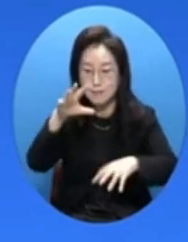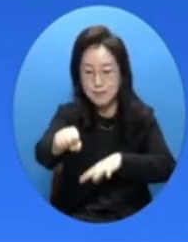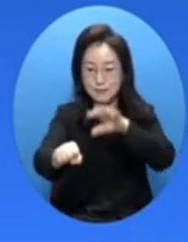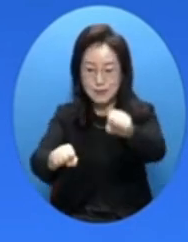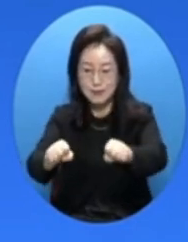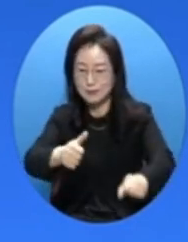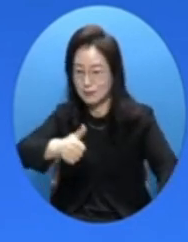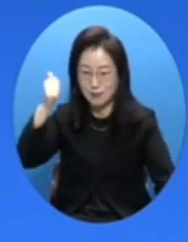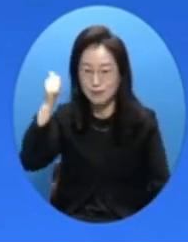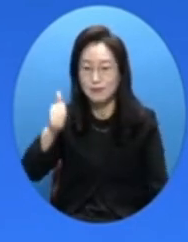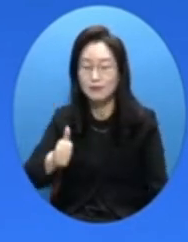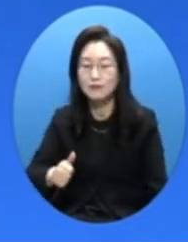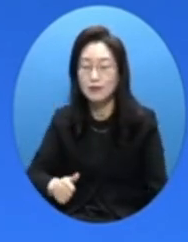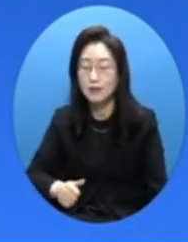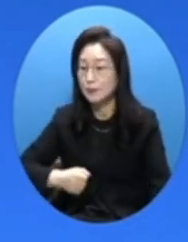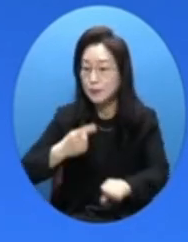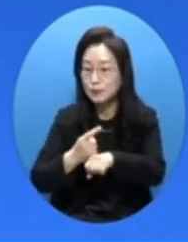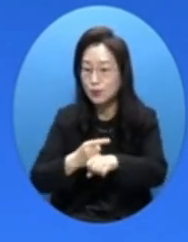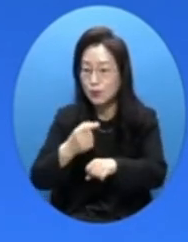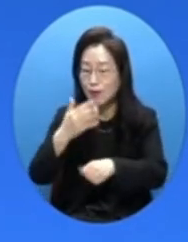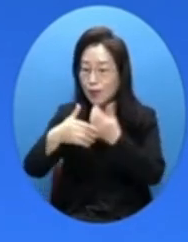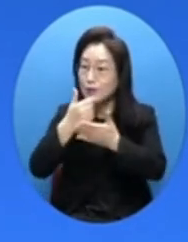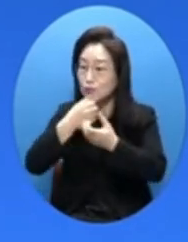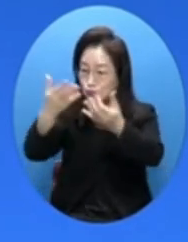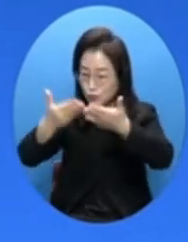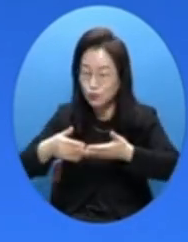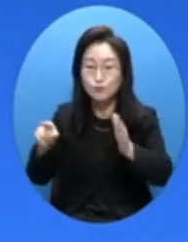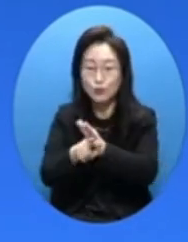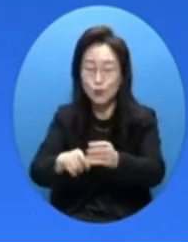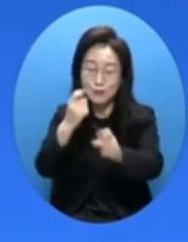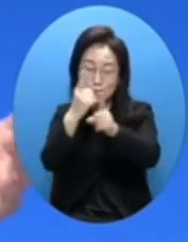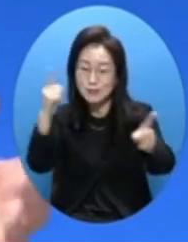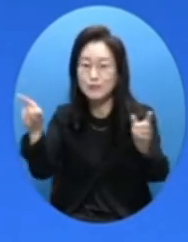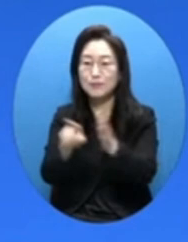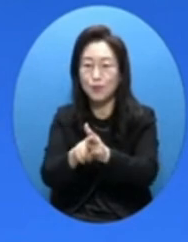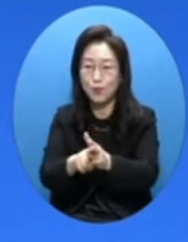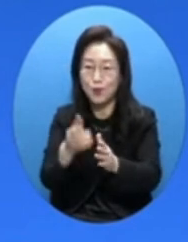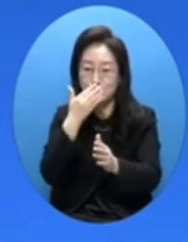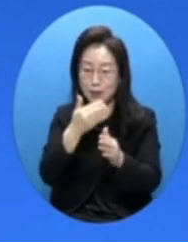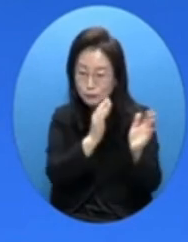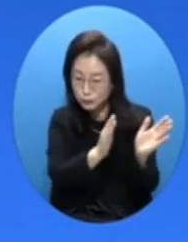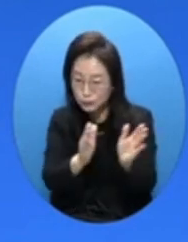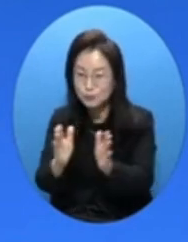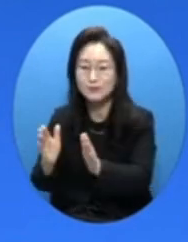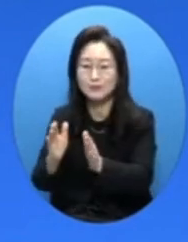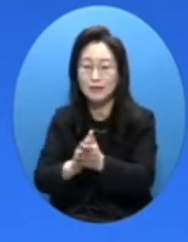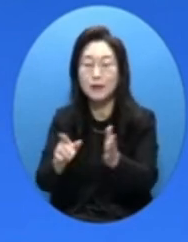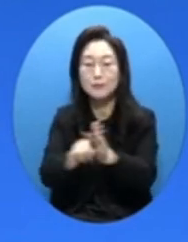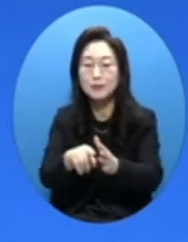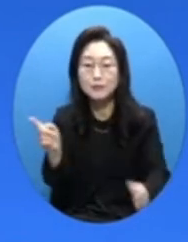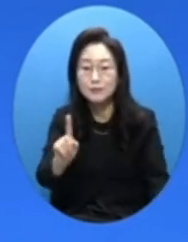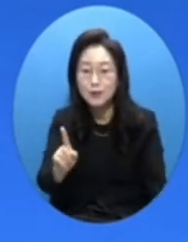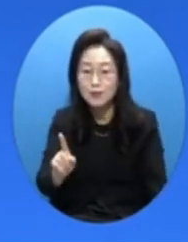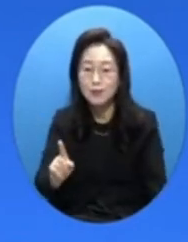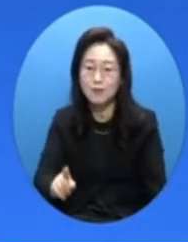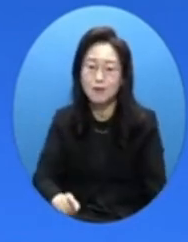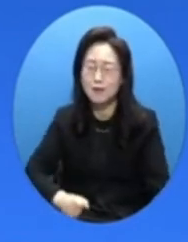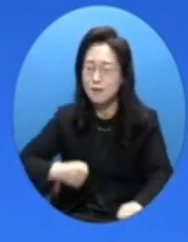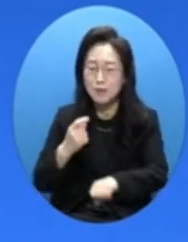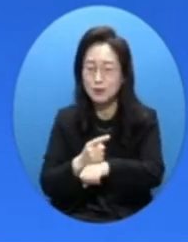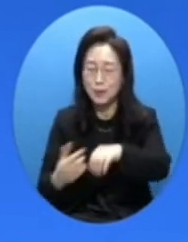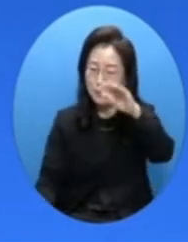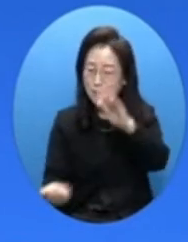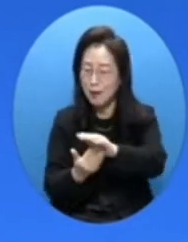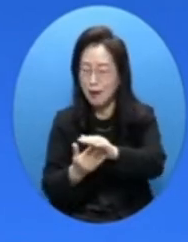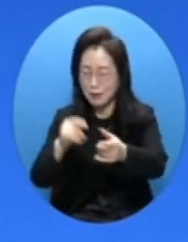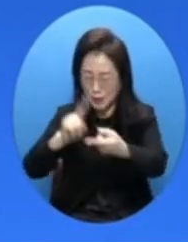점령하자. 이미 축복해 준 것을 믿고 승리한 것을 믿고 양식을 준비하는 것입니다. 믿음은 이렇게 이미 이루어진 것처럼